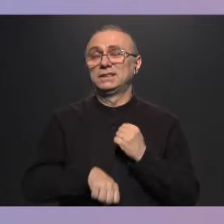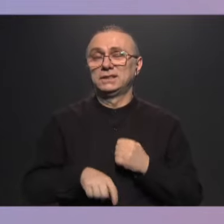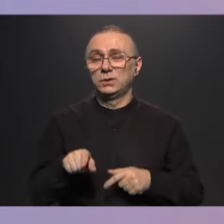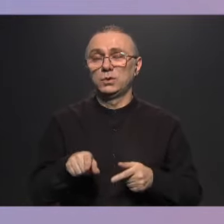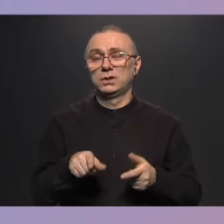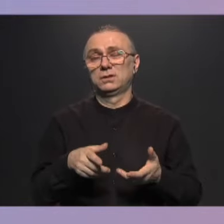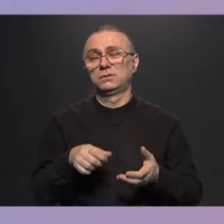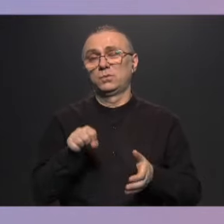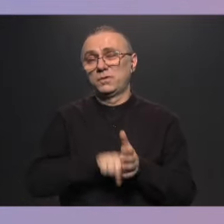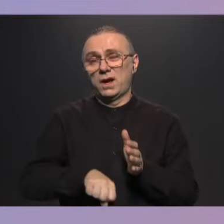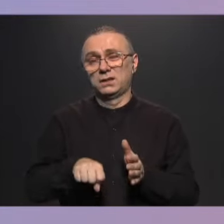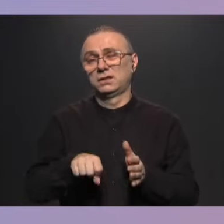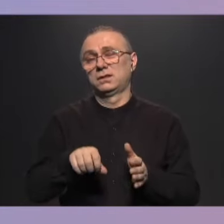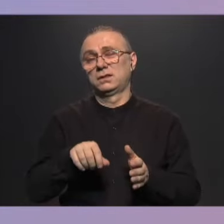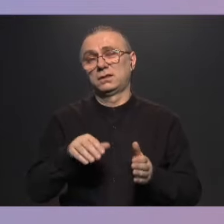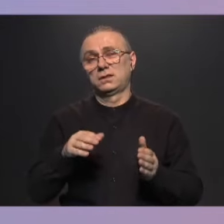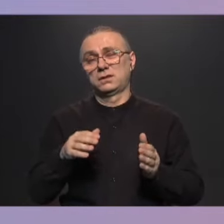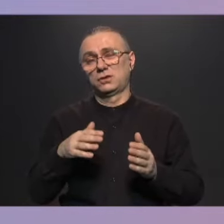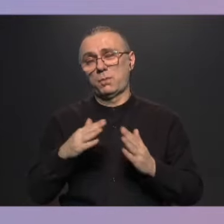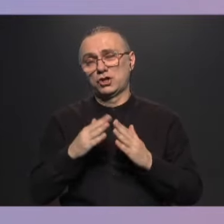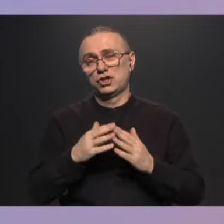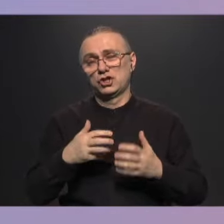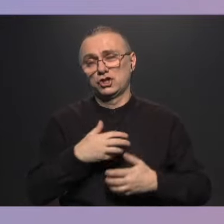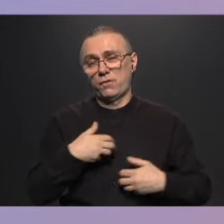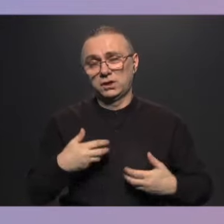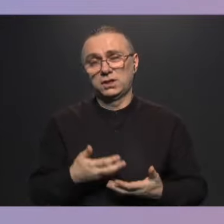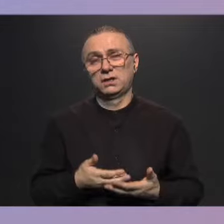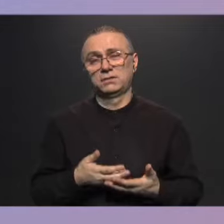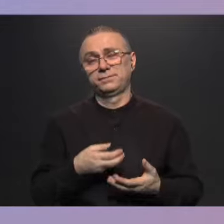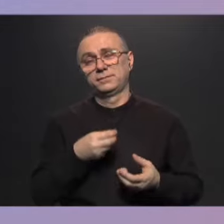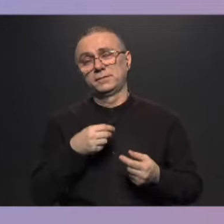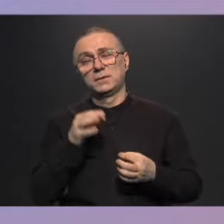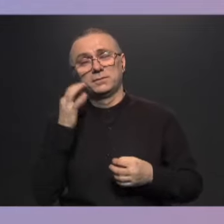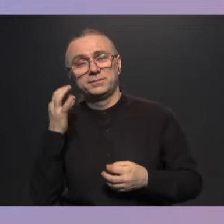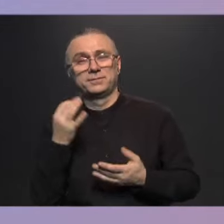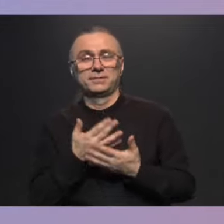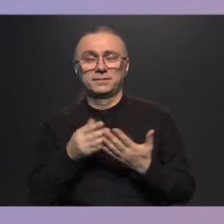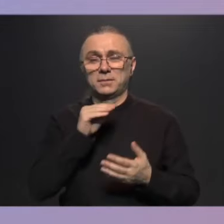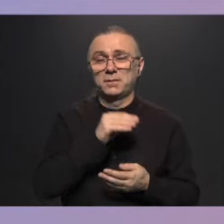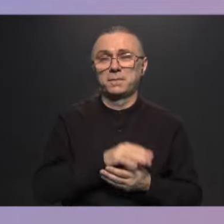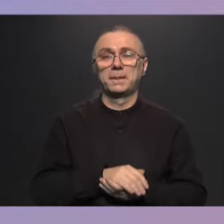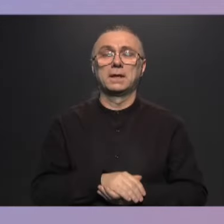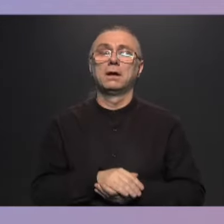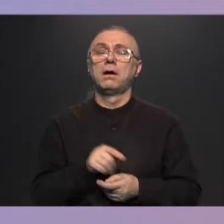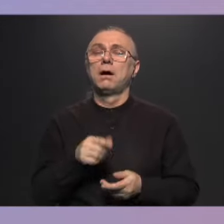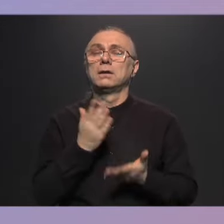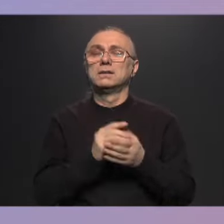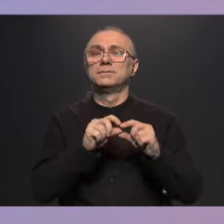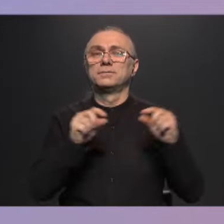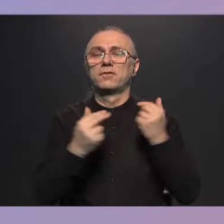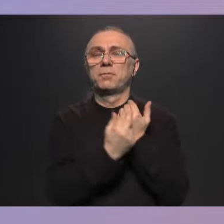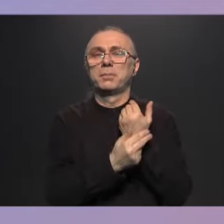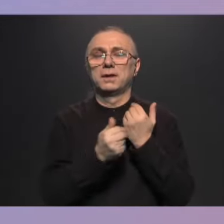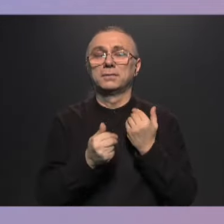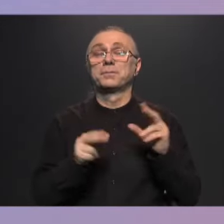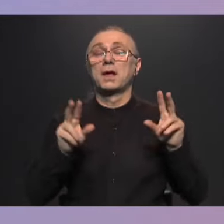милует. То есть блажен человек, который милует скоты. Ведь сколько мы можем видеть, Серафим Саровский кормил медведя.